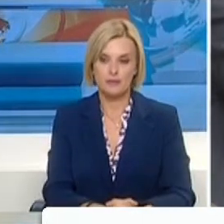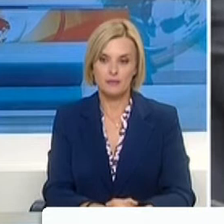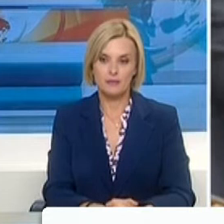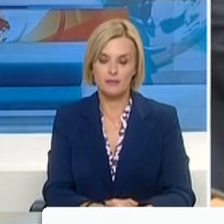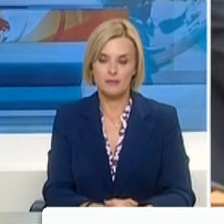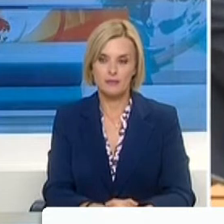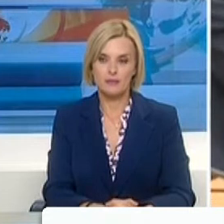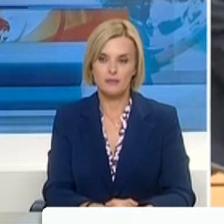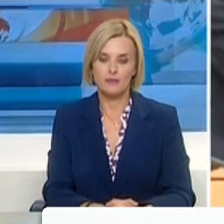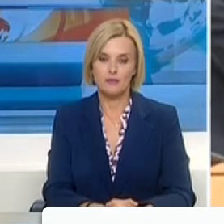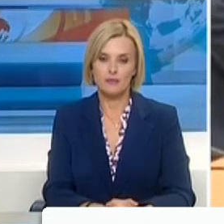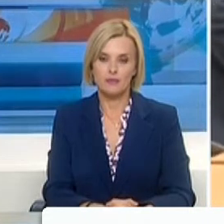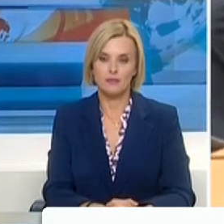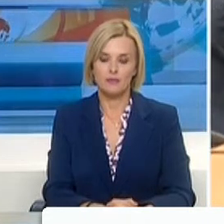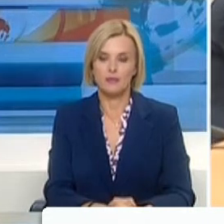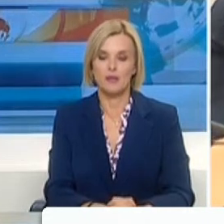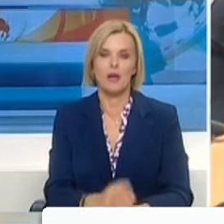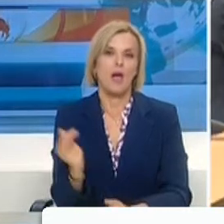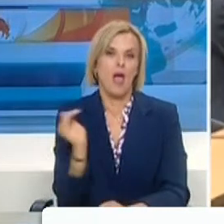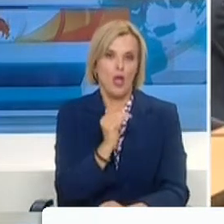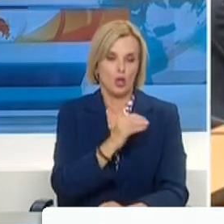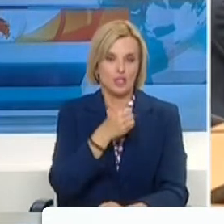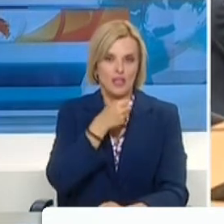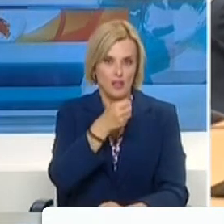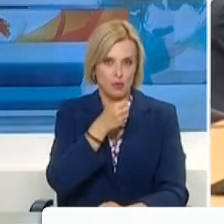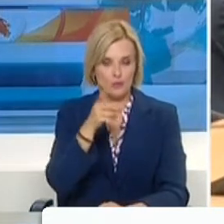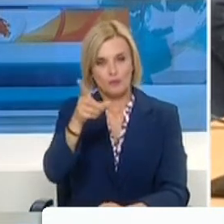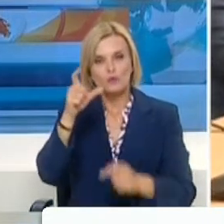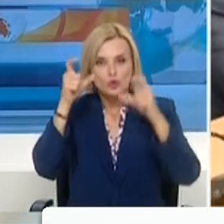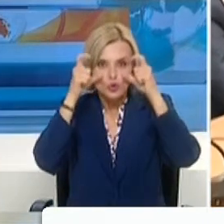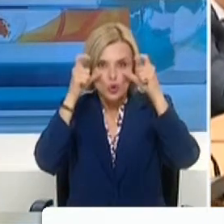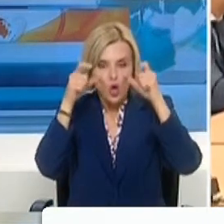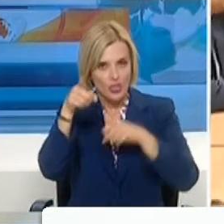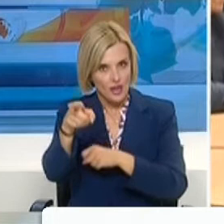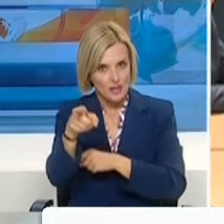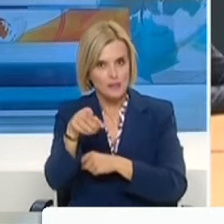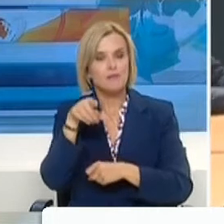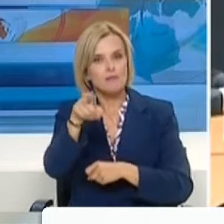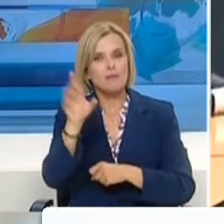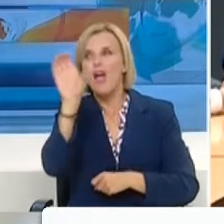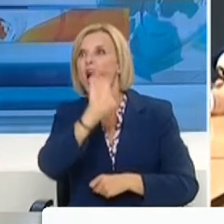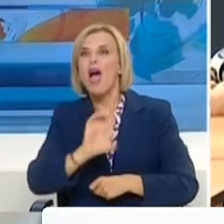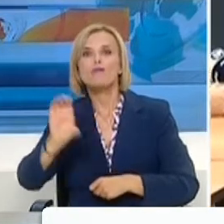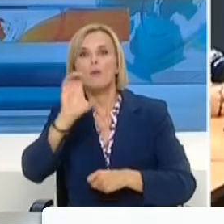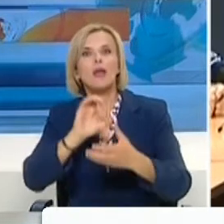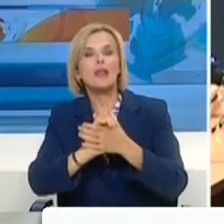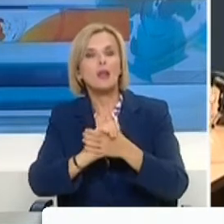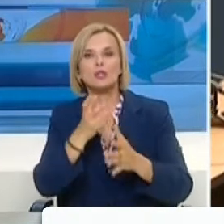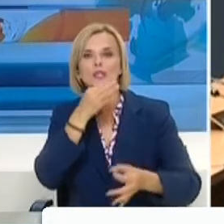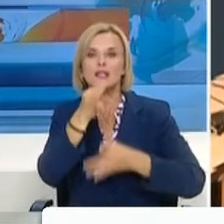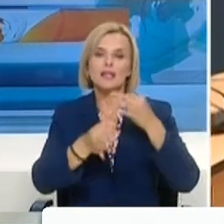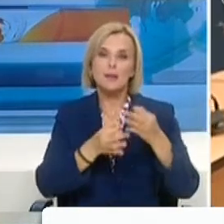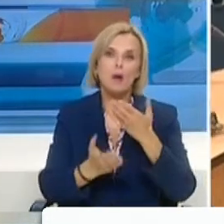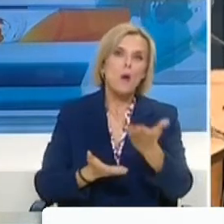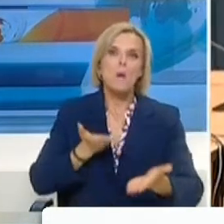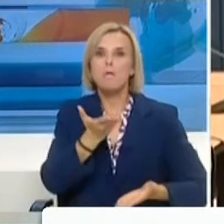Ο κύριος Δεβετζόγλου από το πρόταγκον.gr. Κύριε Τσιόδρα, συμφωνείτε με τις προτάσεις της Κομισιόν για τα μέσα μεταφοράς, όπου